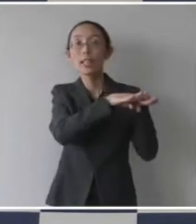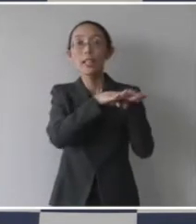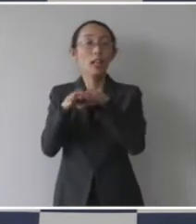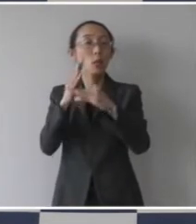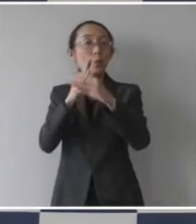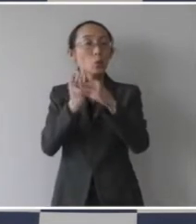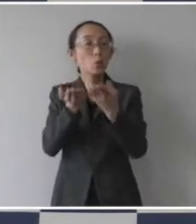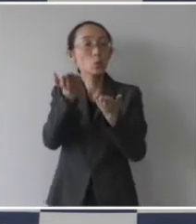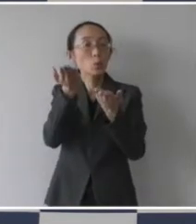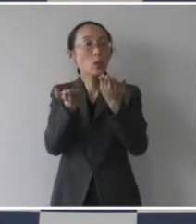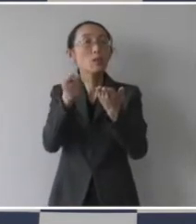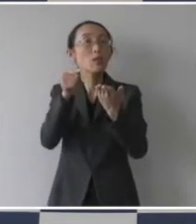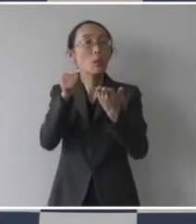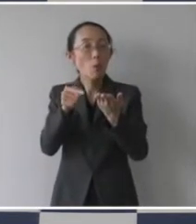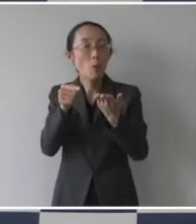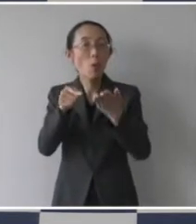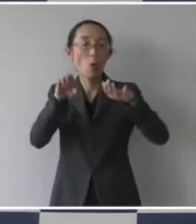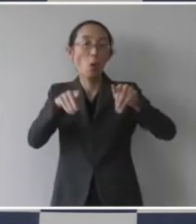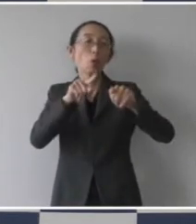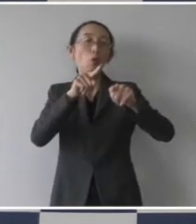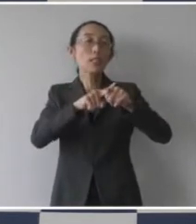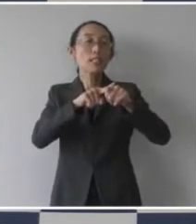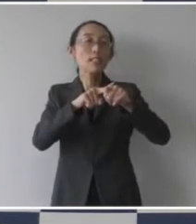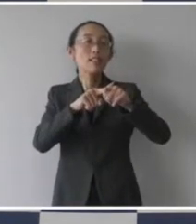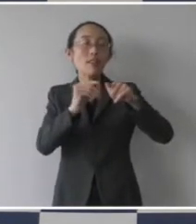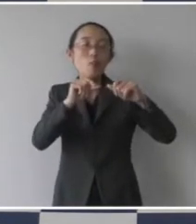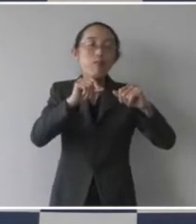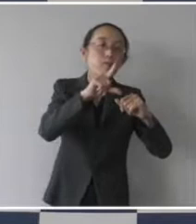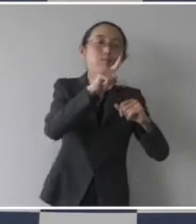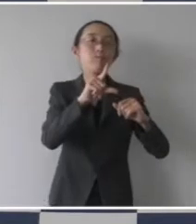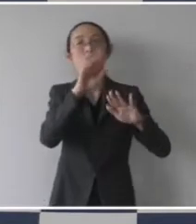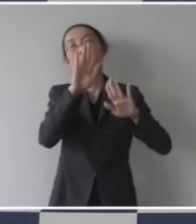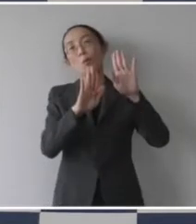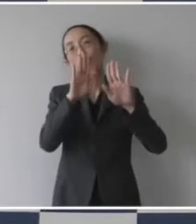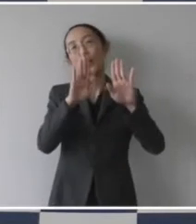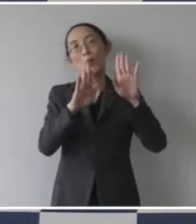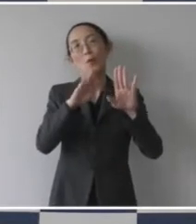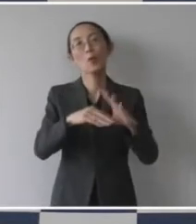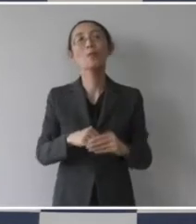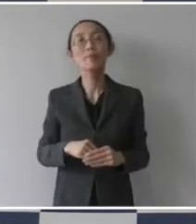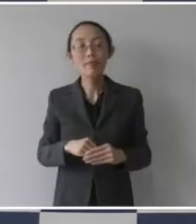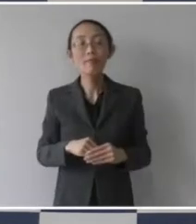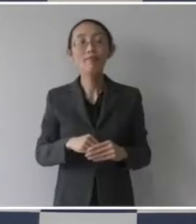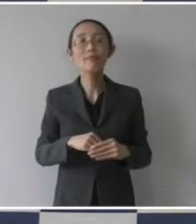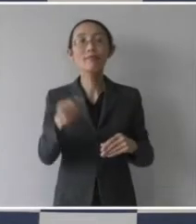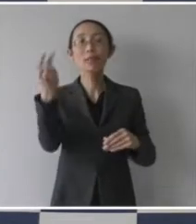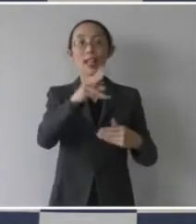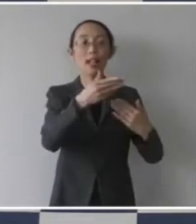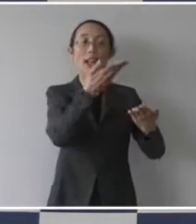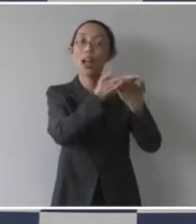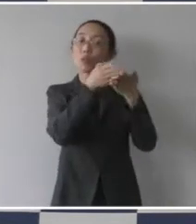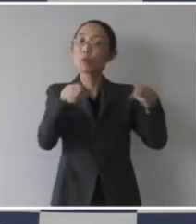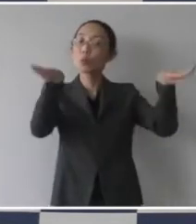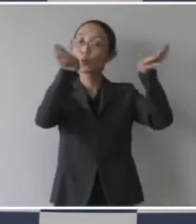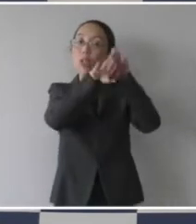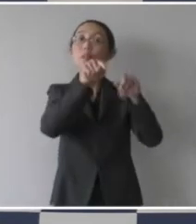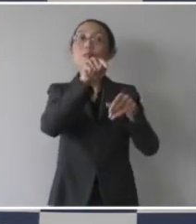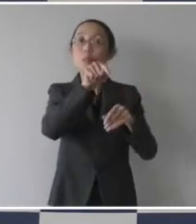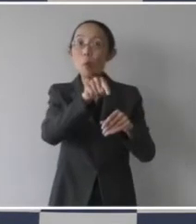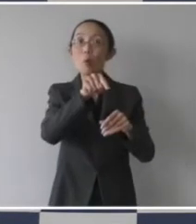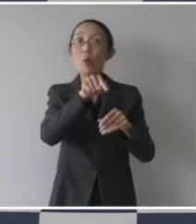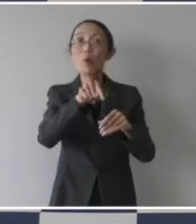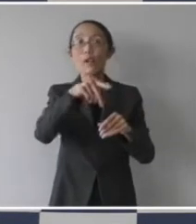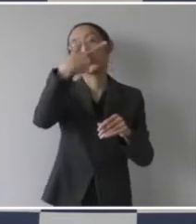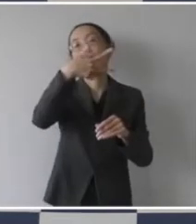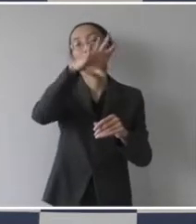てもそれを若干もう上回っているということでありまして、自然史博物館なんかでも、